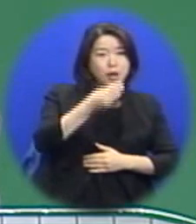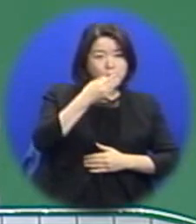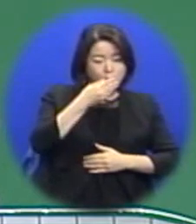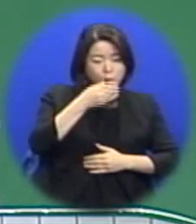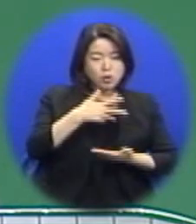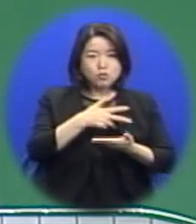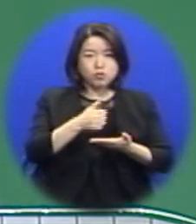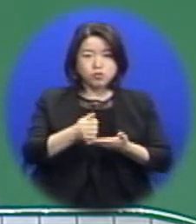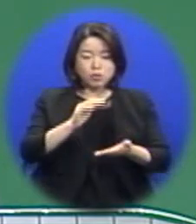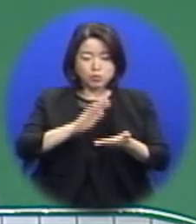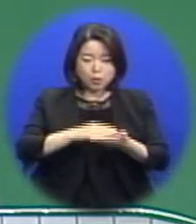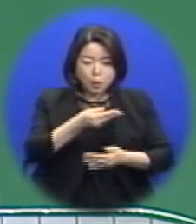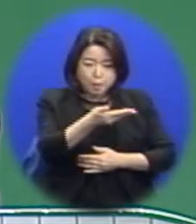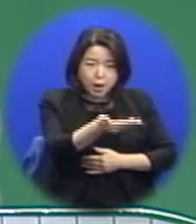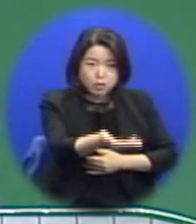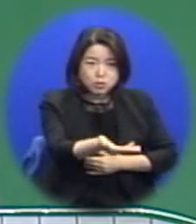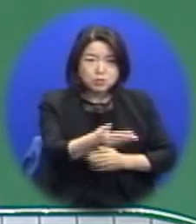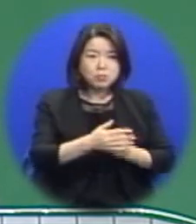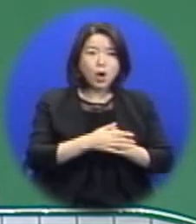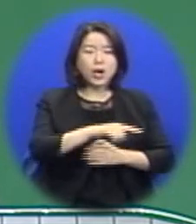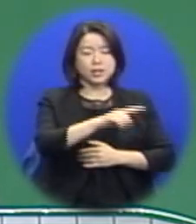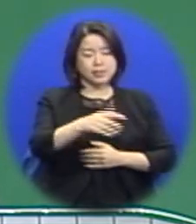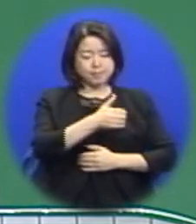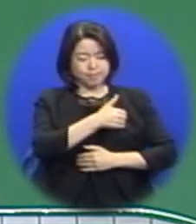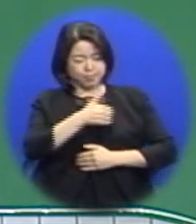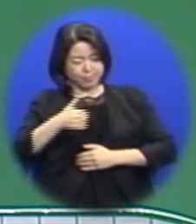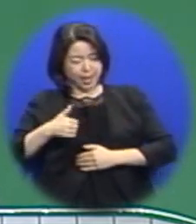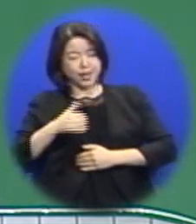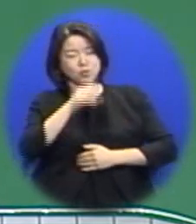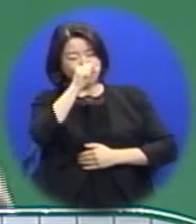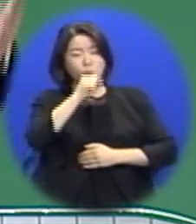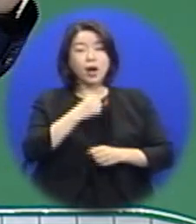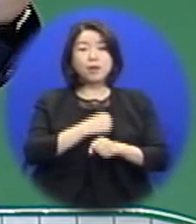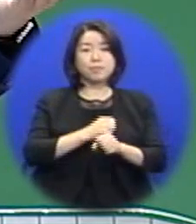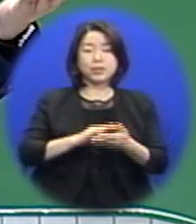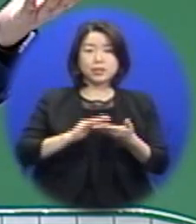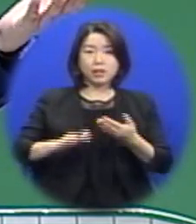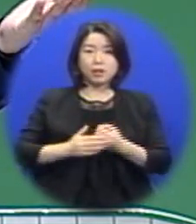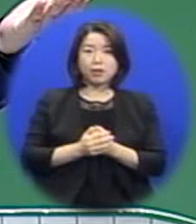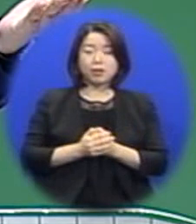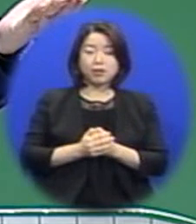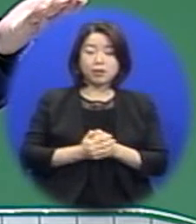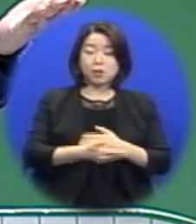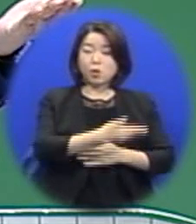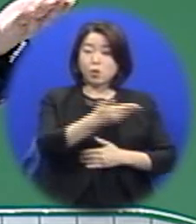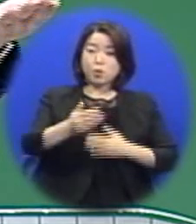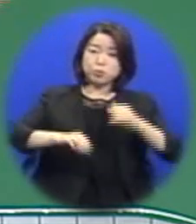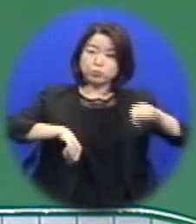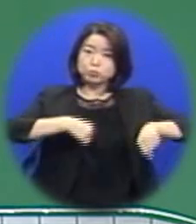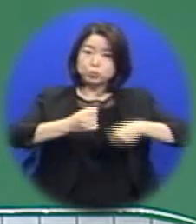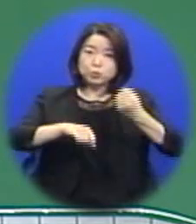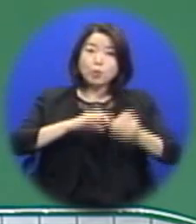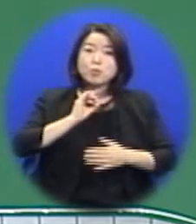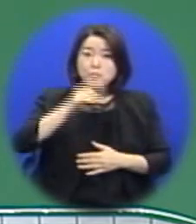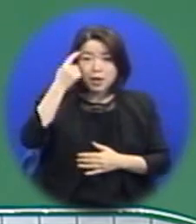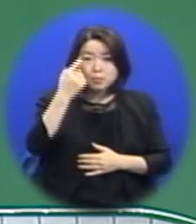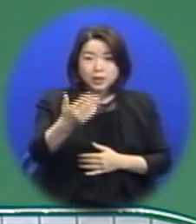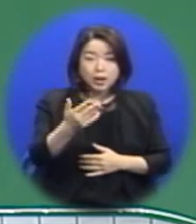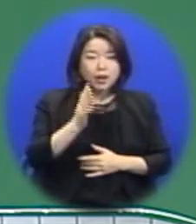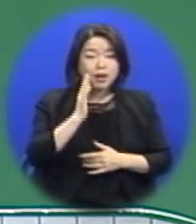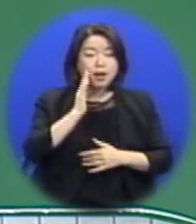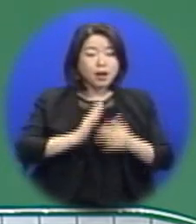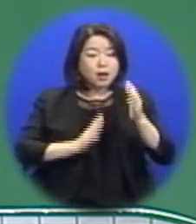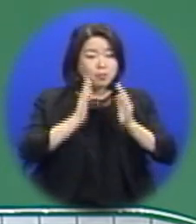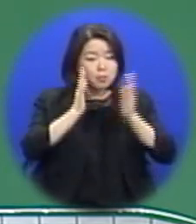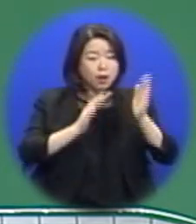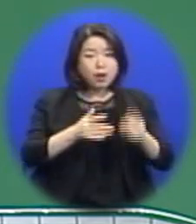펴 먹을 것을 주시면 그들은 만족해합니다. 여러분 짐승들만 그런 줄 아십니까? 식물들만 그런 줄